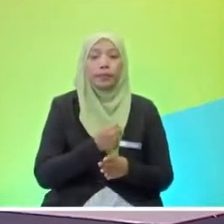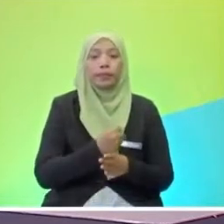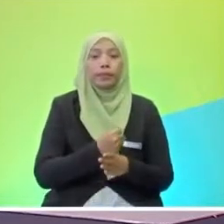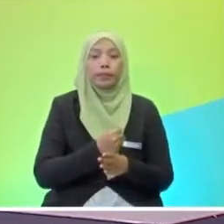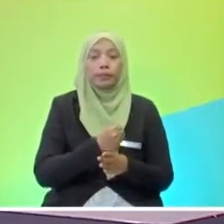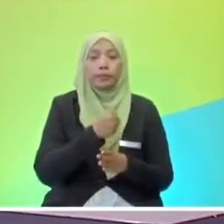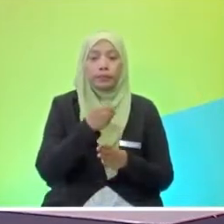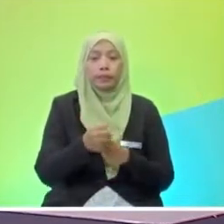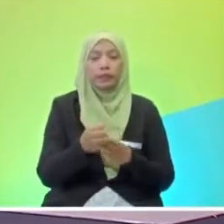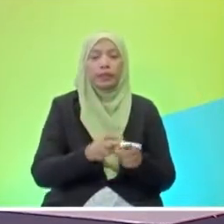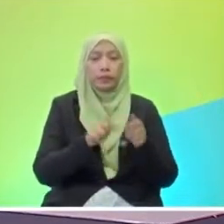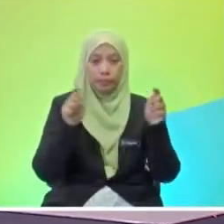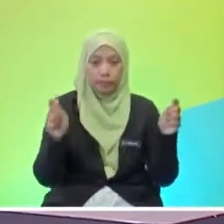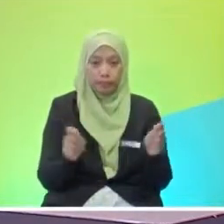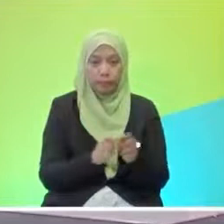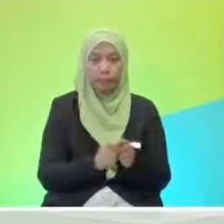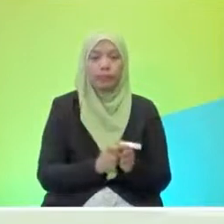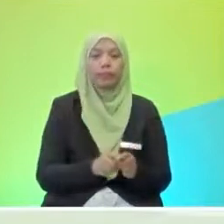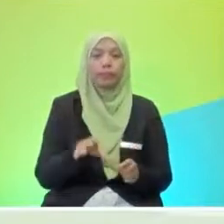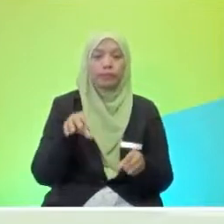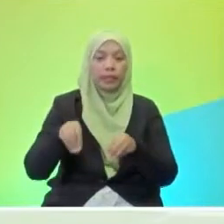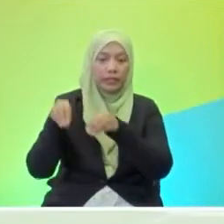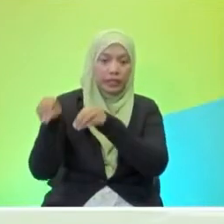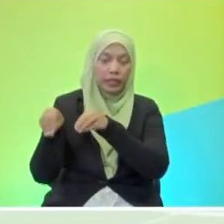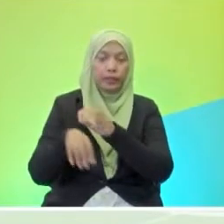keguna tong sampah